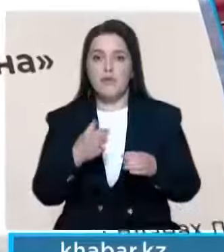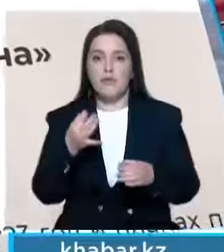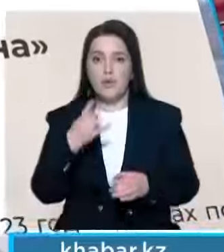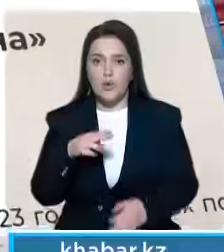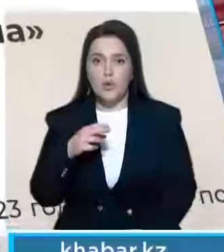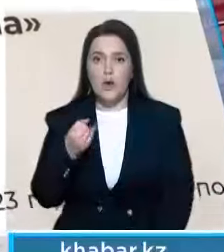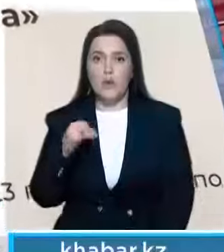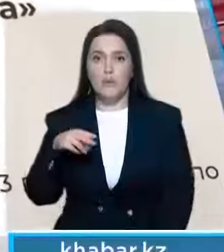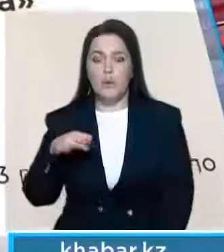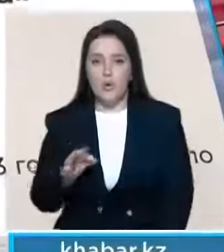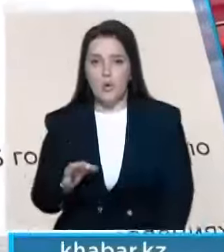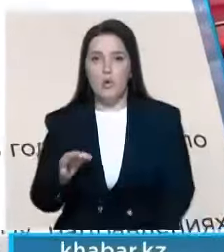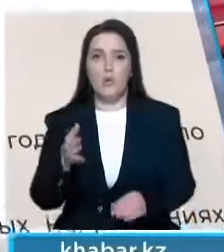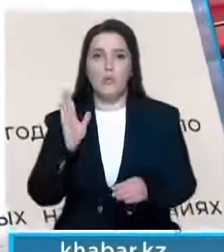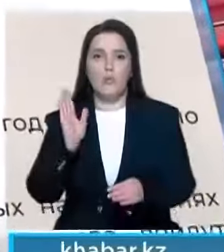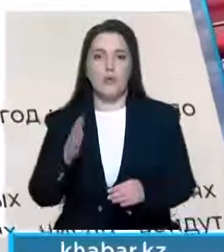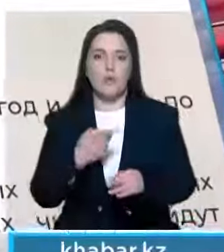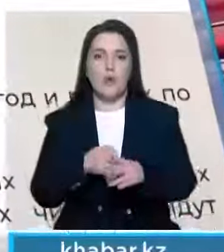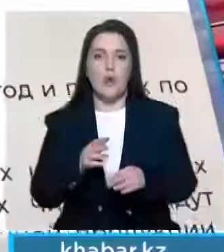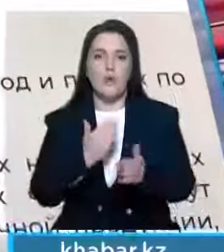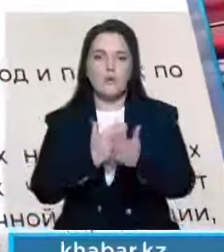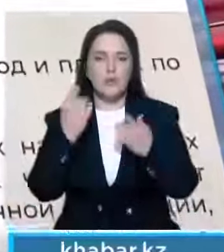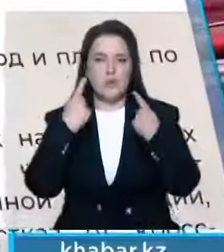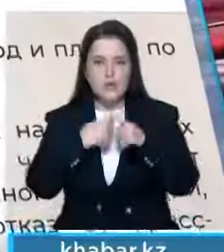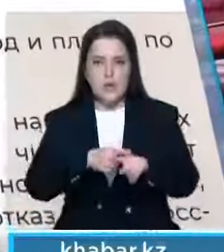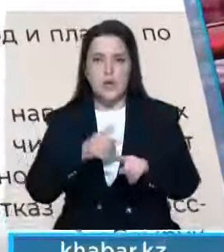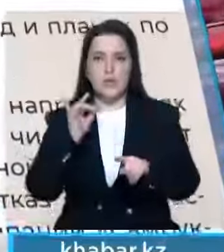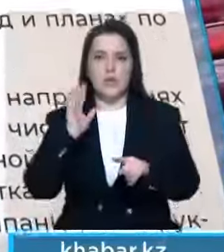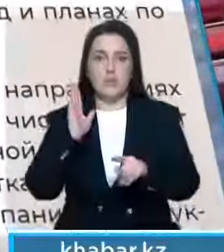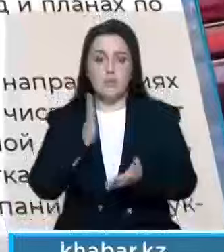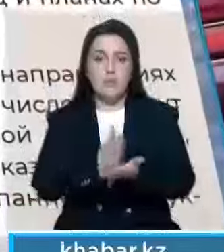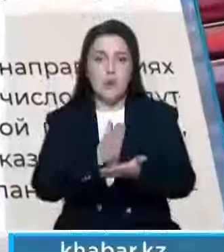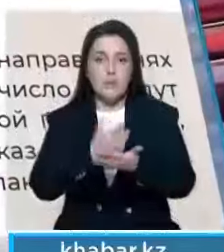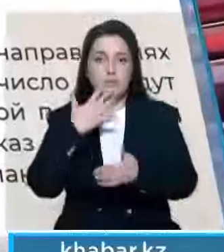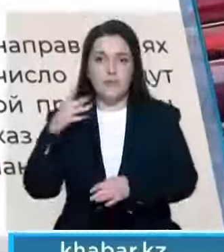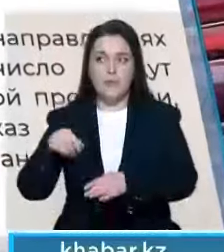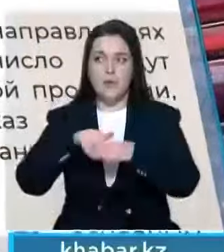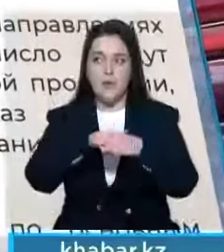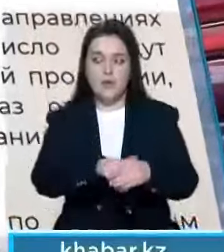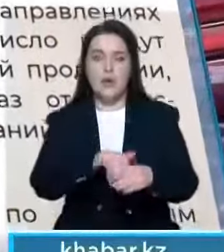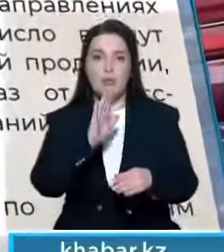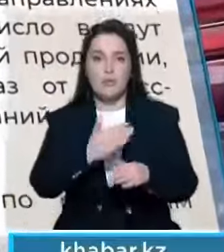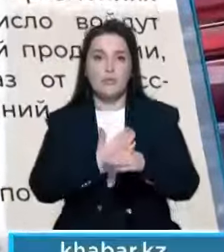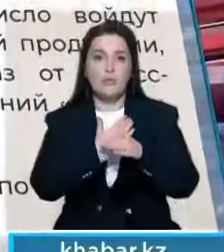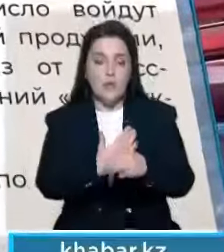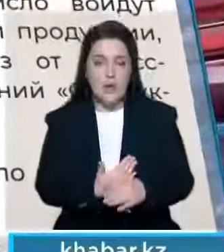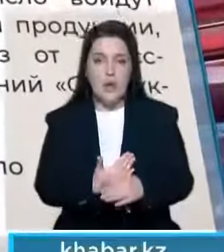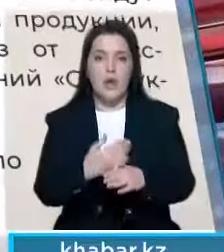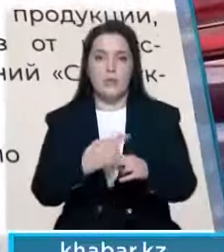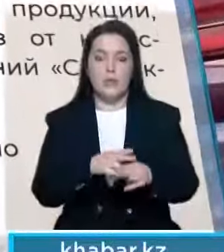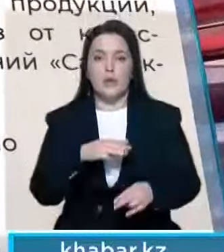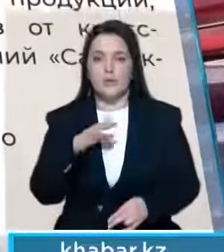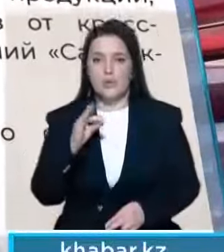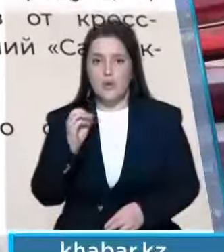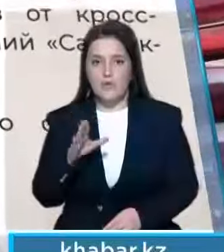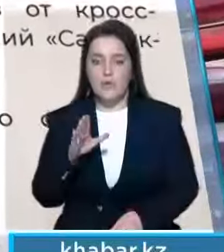фонда IPO выпуск высокотехнологичной продукции и привлечение прямых иностранных инвестиций по итогам встречи МЖ Мар